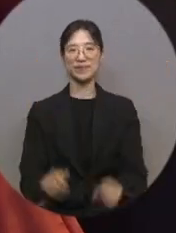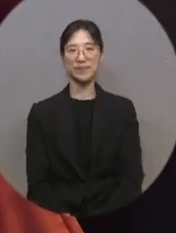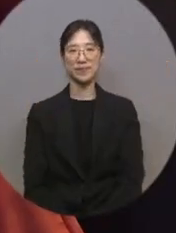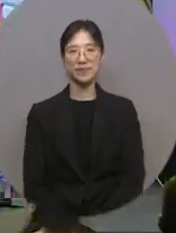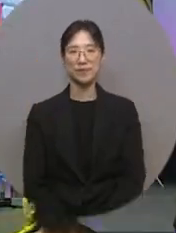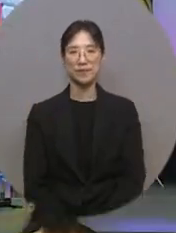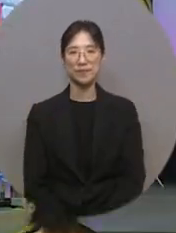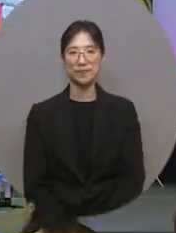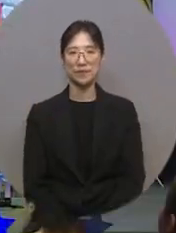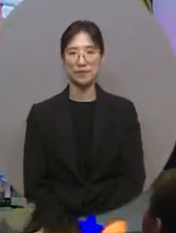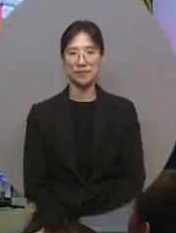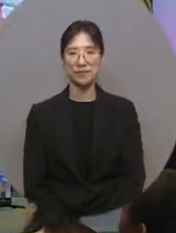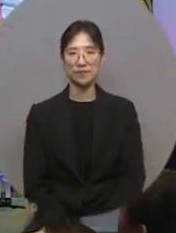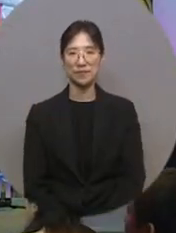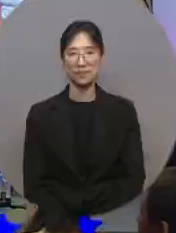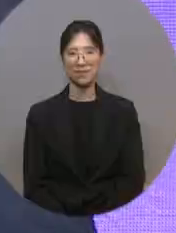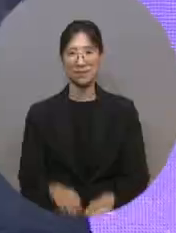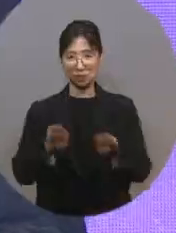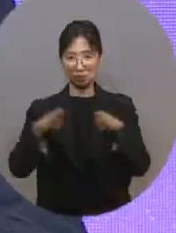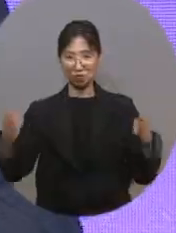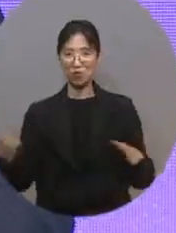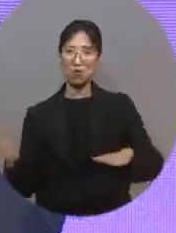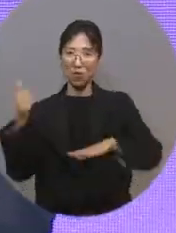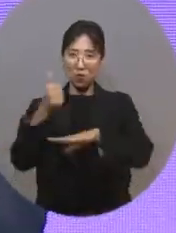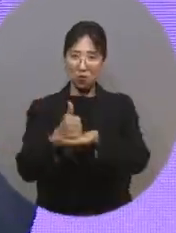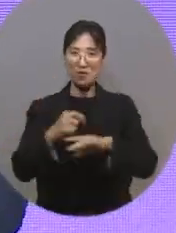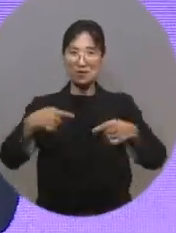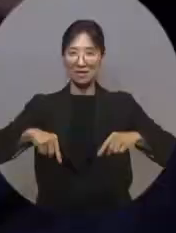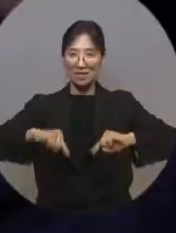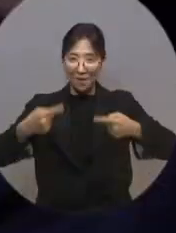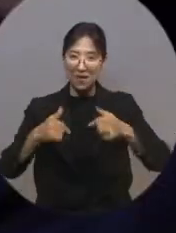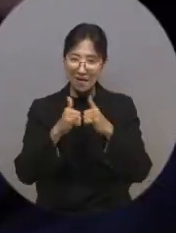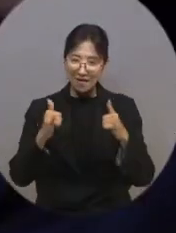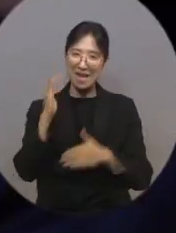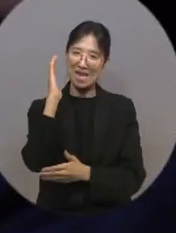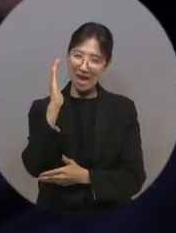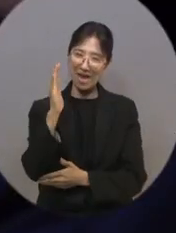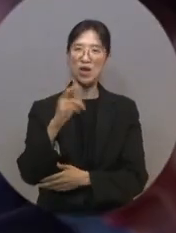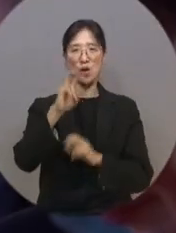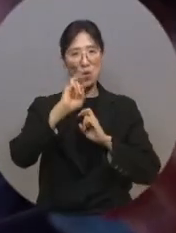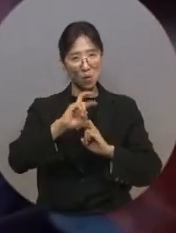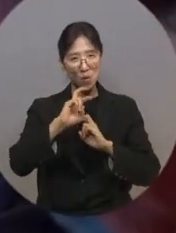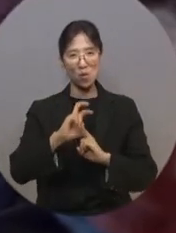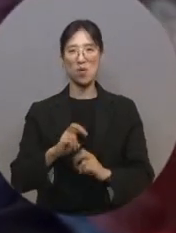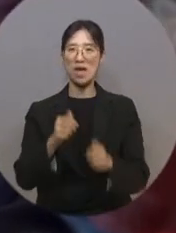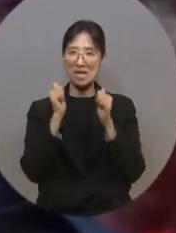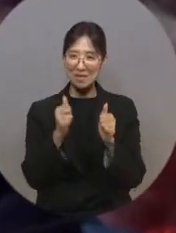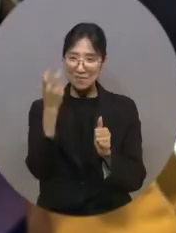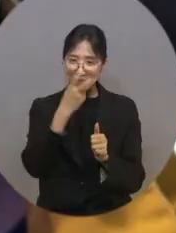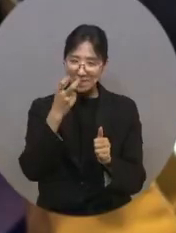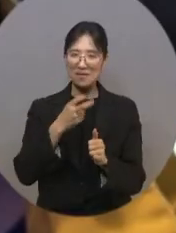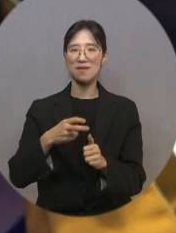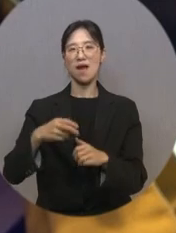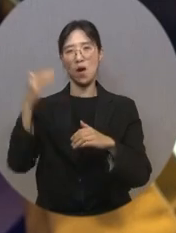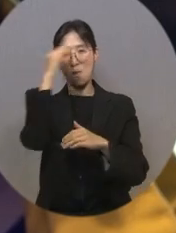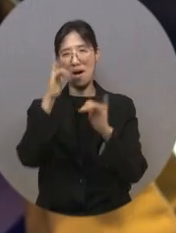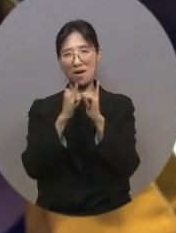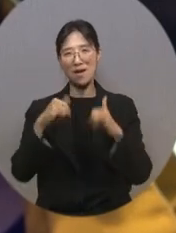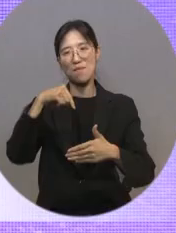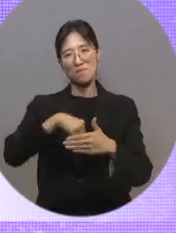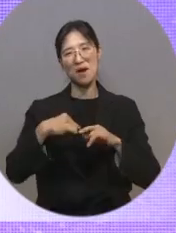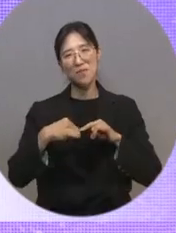했습니다. 이날 무대 위에 오른 참가자들의 사연과 노래는 심사위원과 관객들의 마음을 울렸습니다.